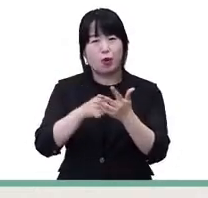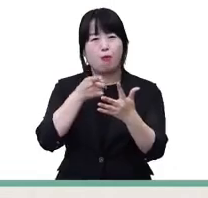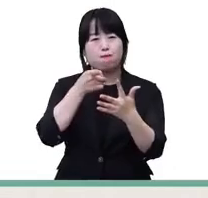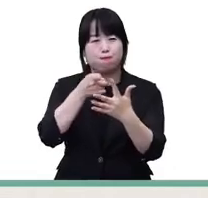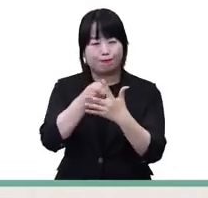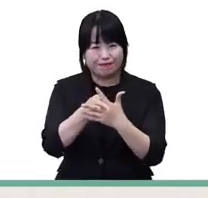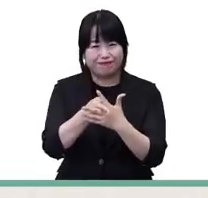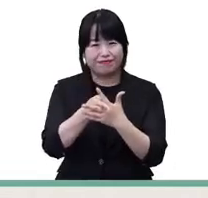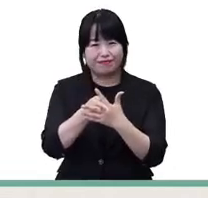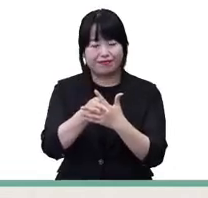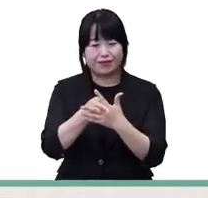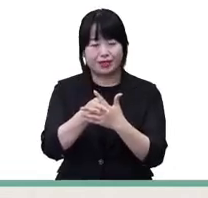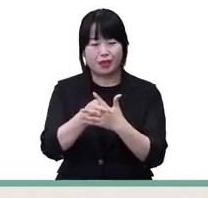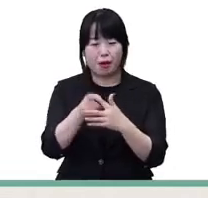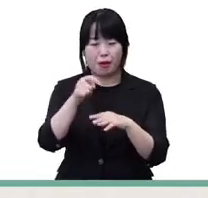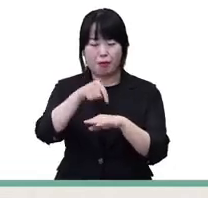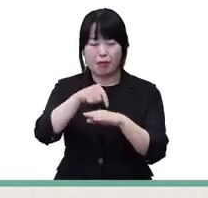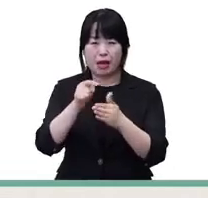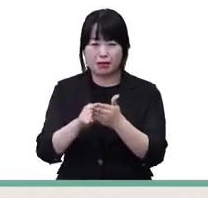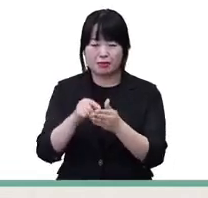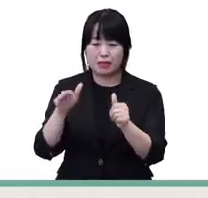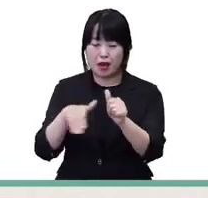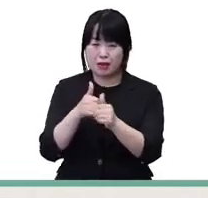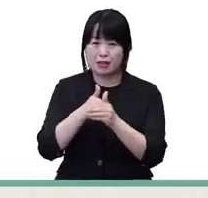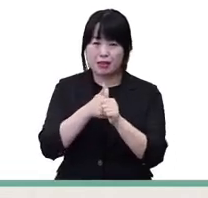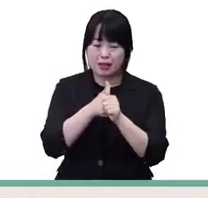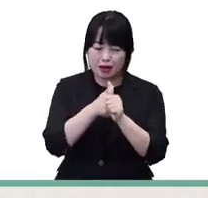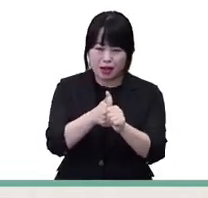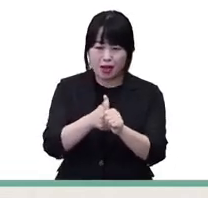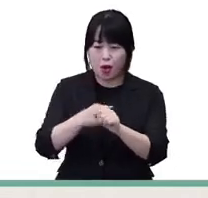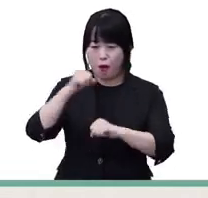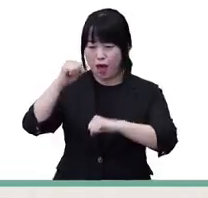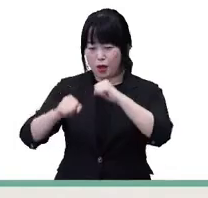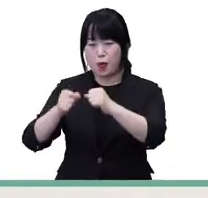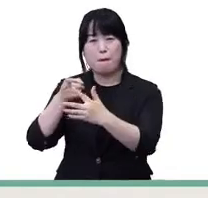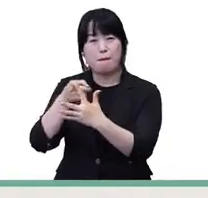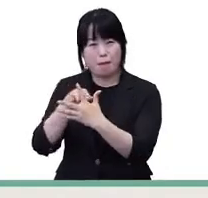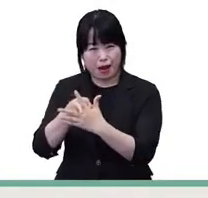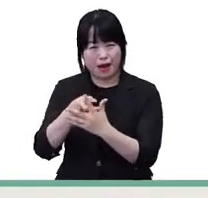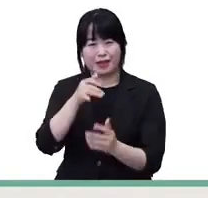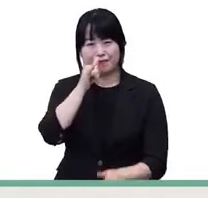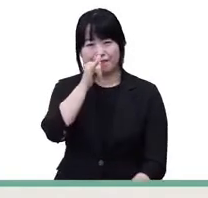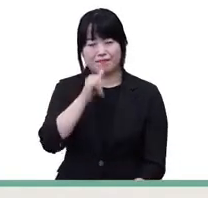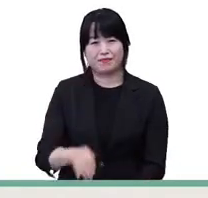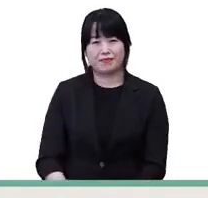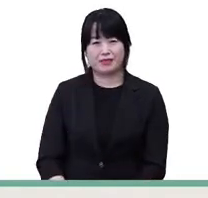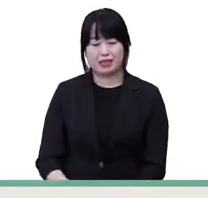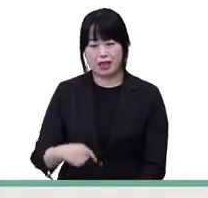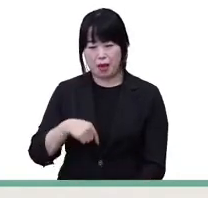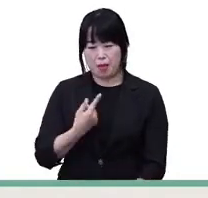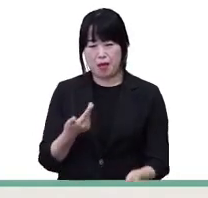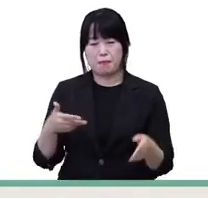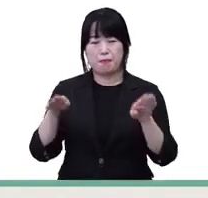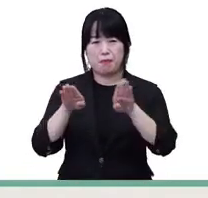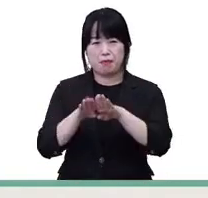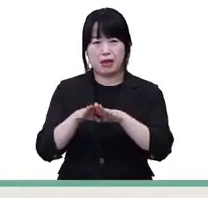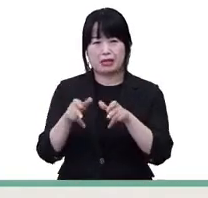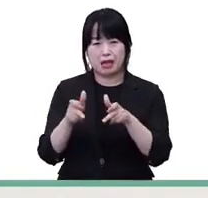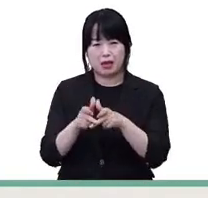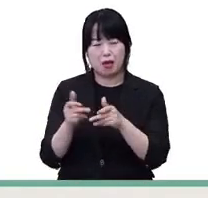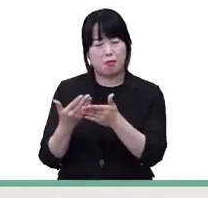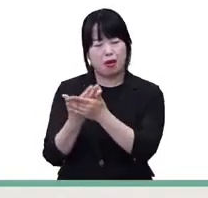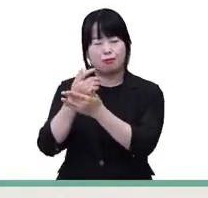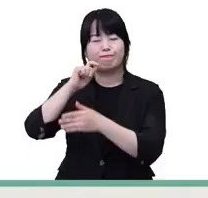상태에 따라서 그 행동을 예측하고 설명하는 능력입니다. 근데 이제 자폐장애에서는 잘 발달하지